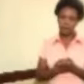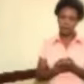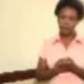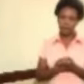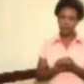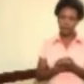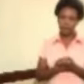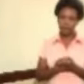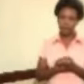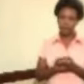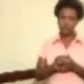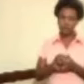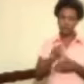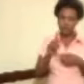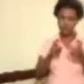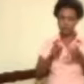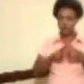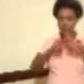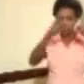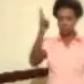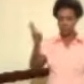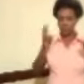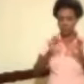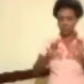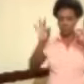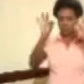Guy, que le débat ça très important.